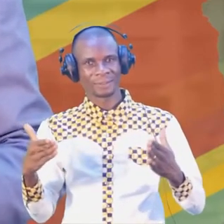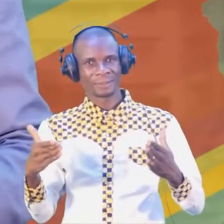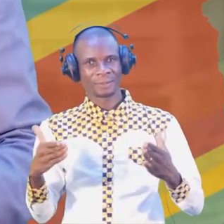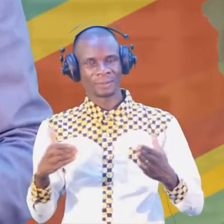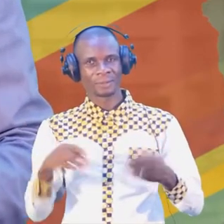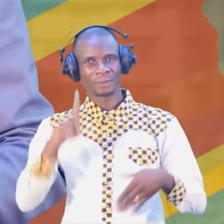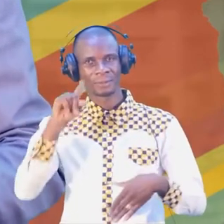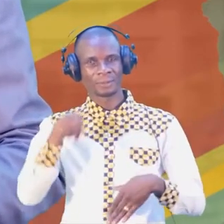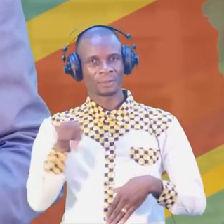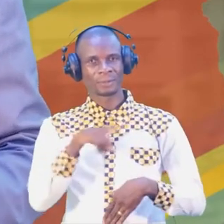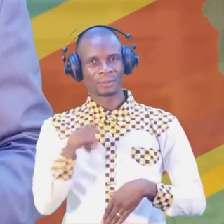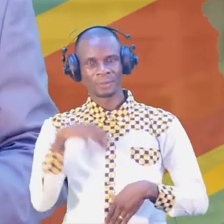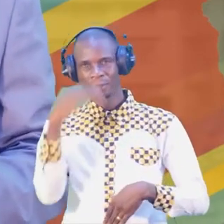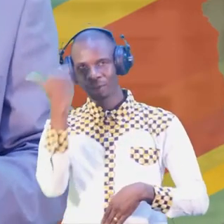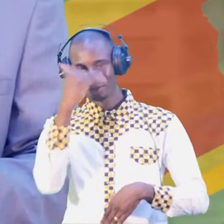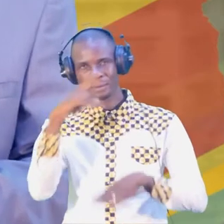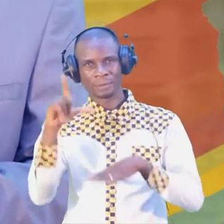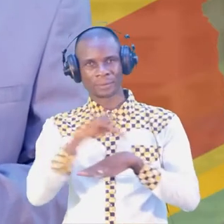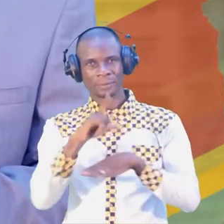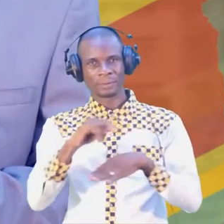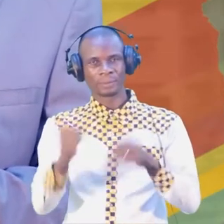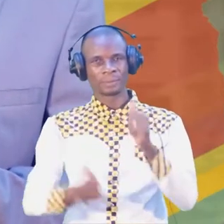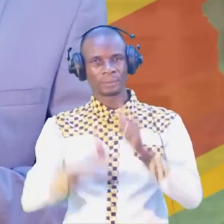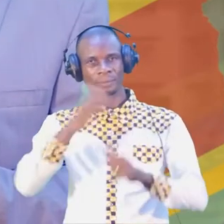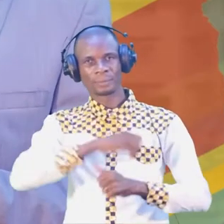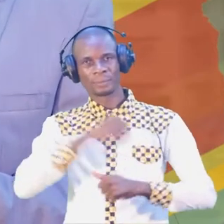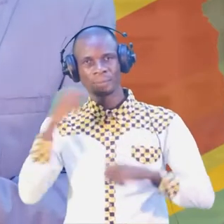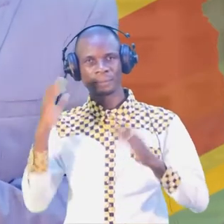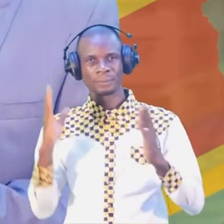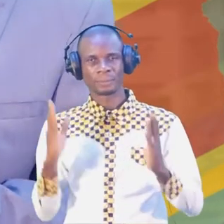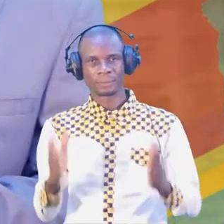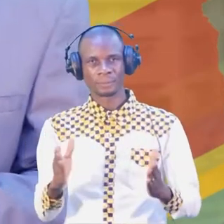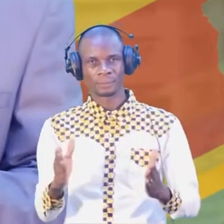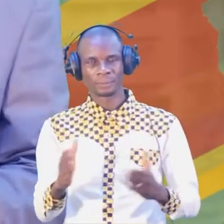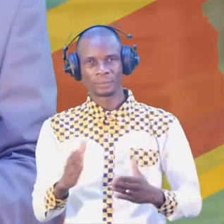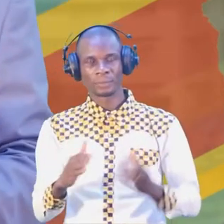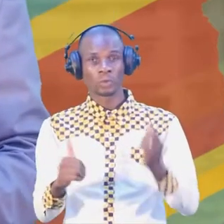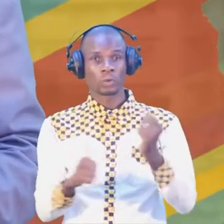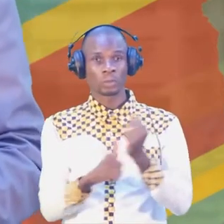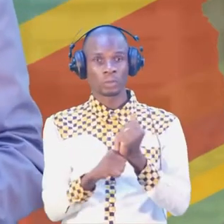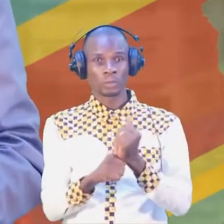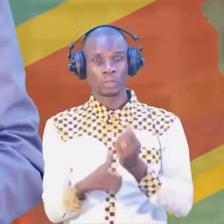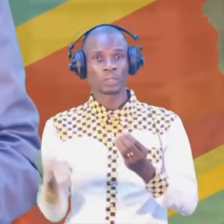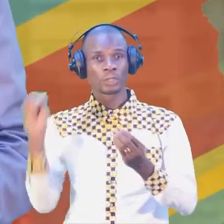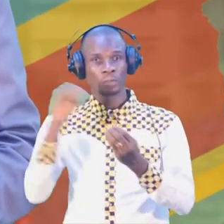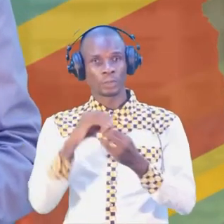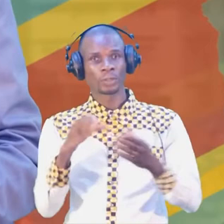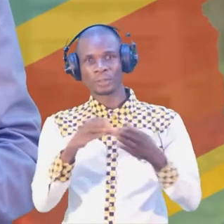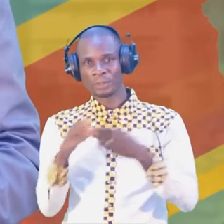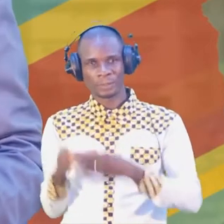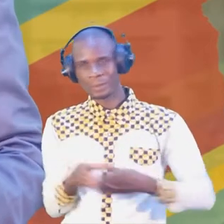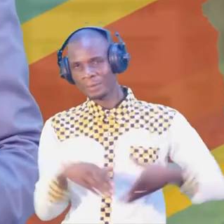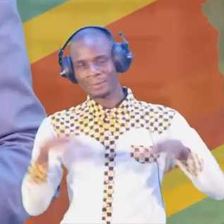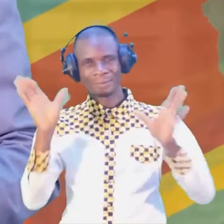d'Impact 2020 sur le thème Katika plus madame que vainqueur. En ce qui est déjà avec nous,